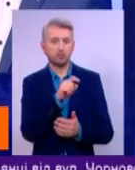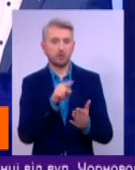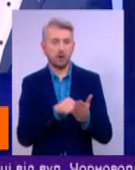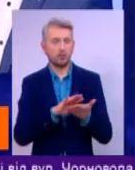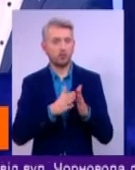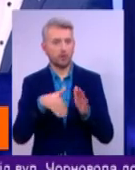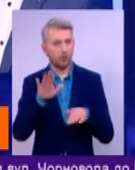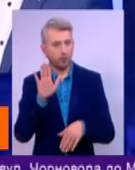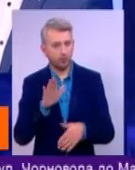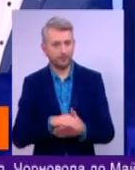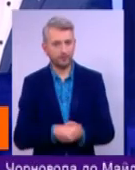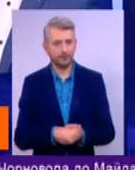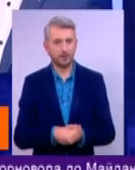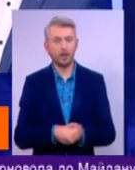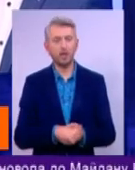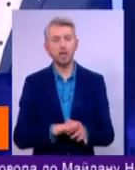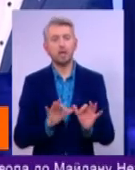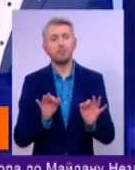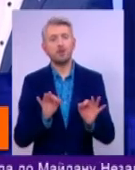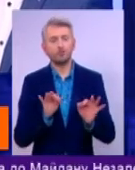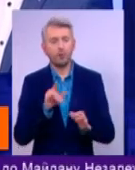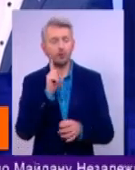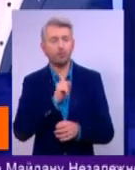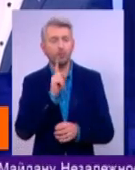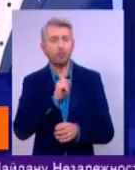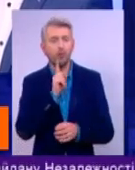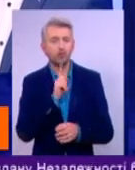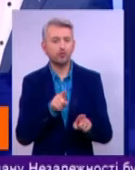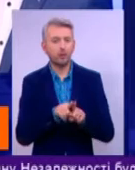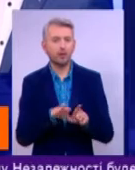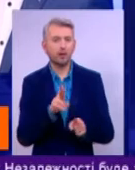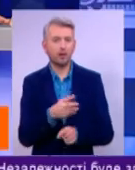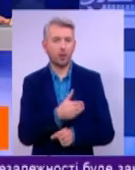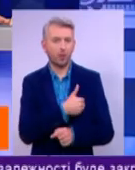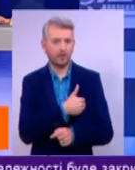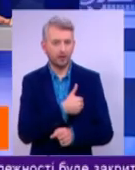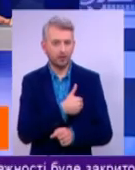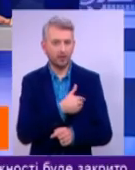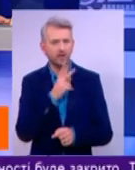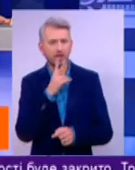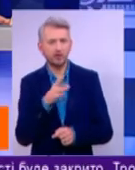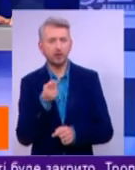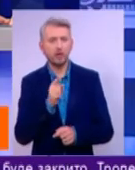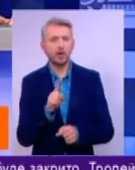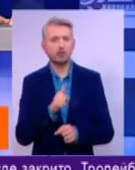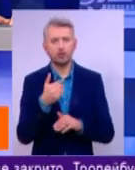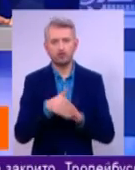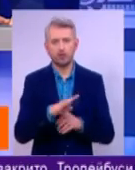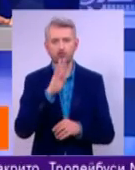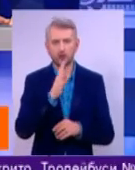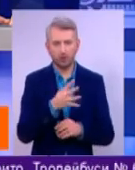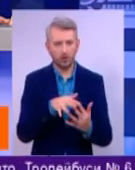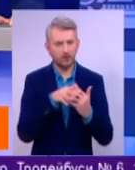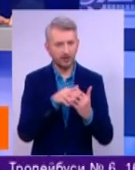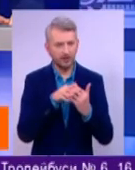ситуація покращується. Безумовно, поки ще не так, як хотілося, незважаючи на те, що вже 4 роки